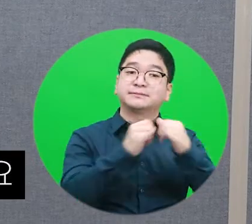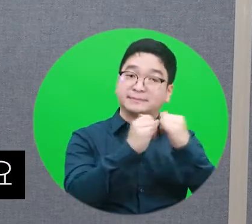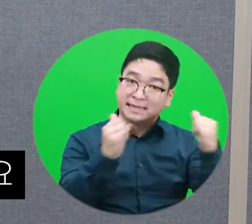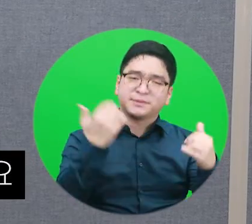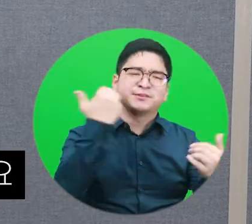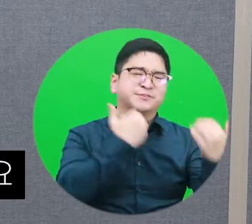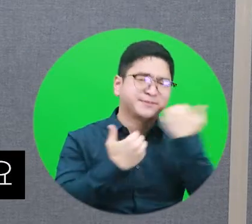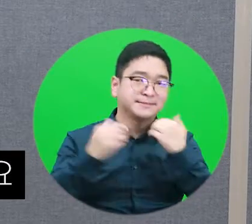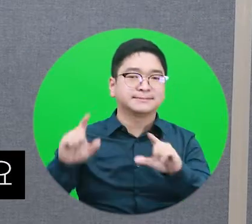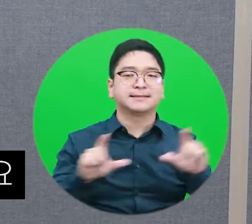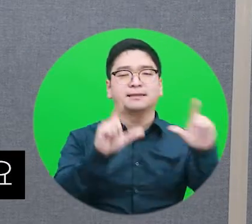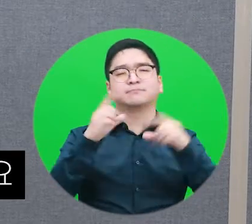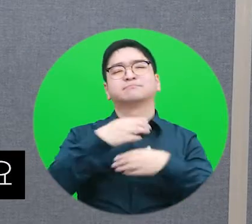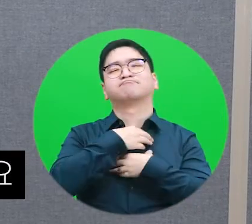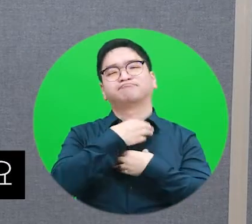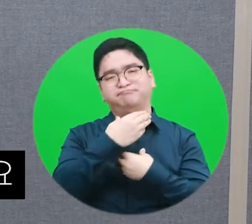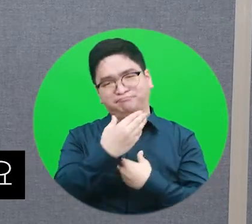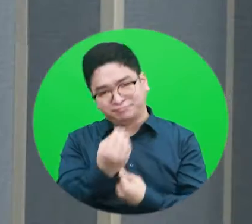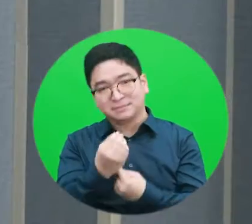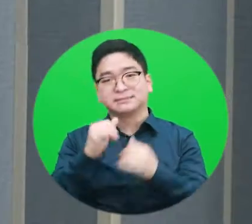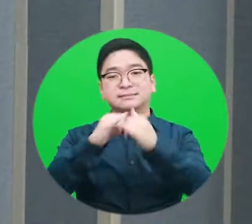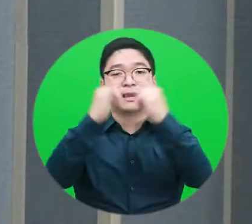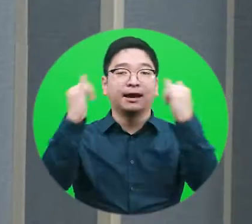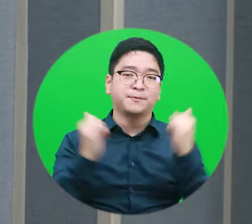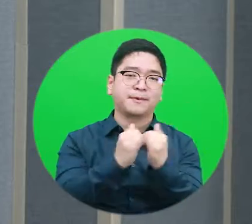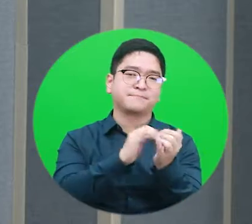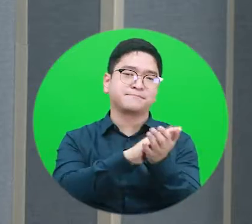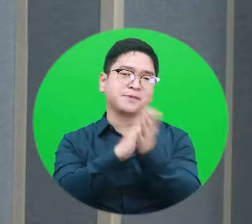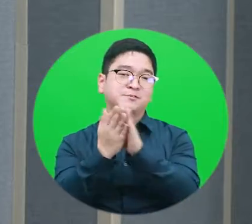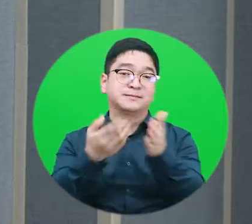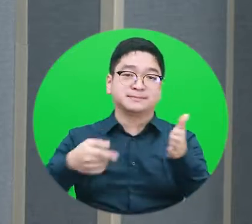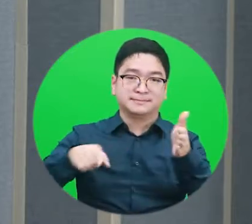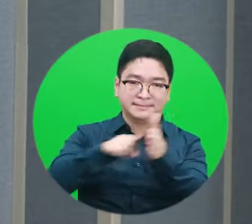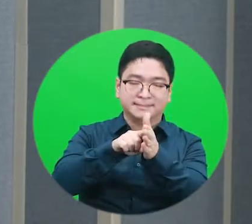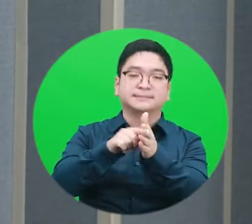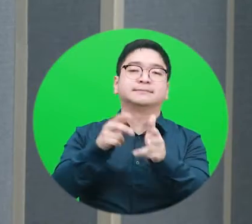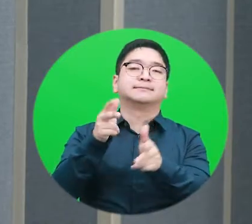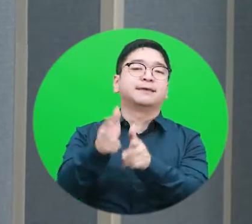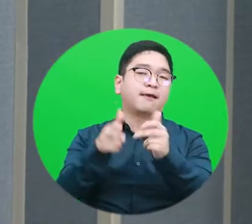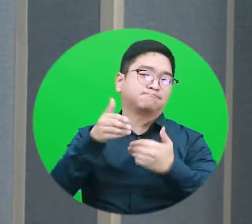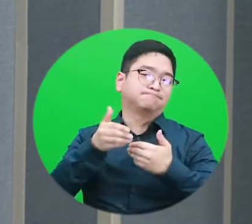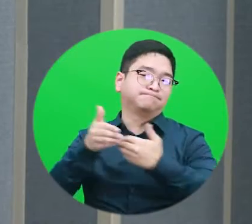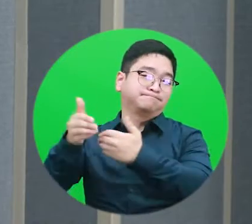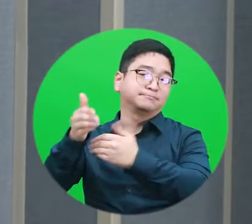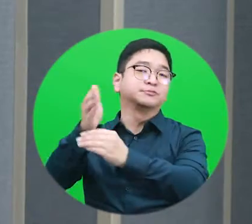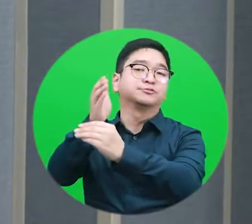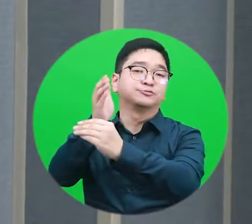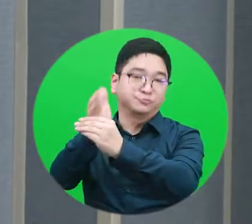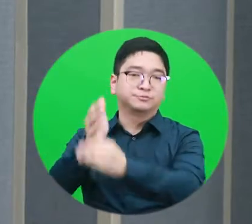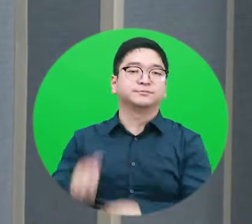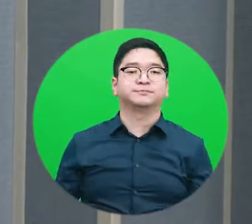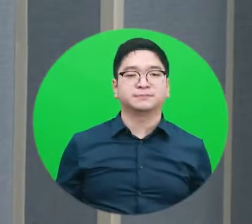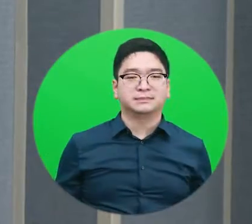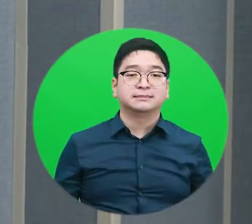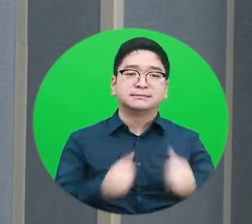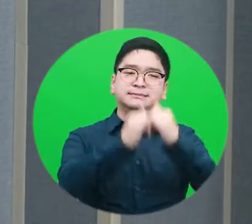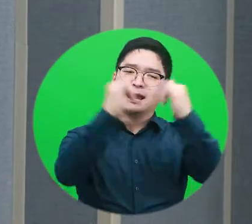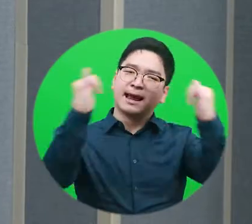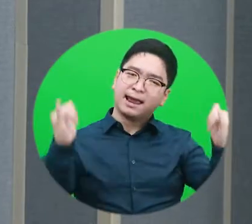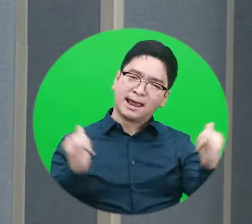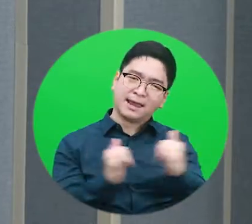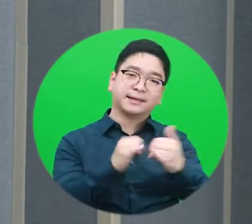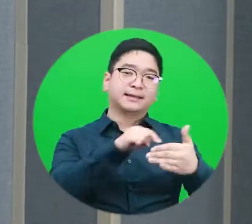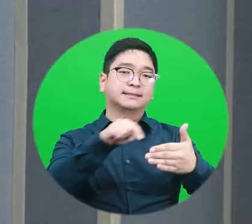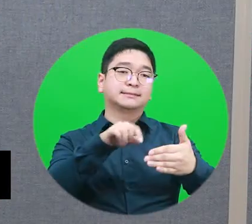변화를 저희가 이야기하고 있지는 않고요. 지역 주민 누구나 살기 좋은 지역 사회를 만들기 위한 사업들을 진행을 하고